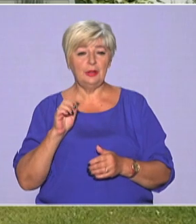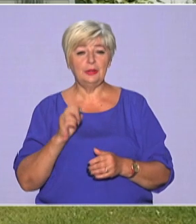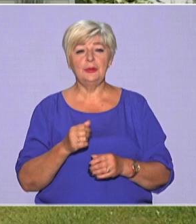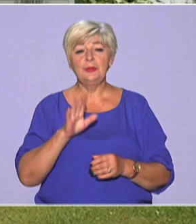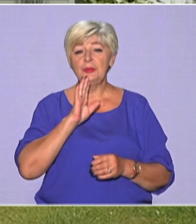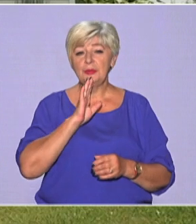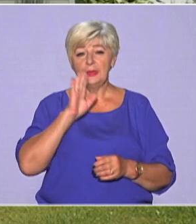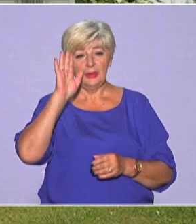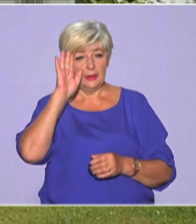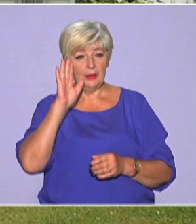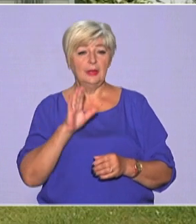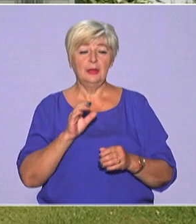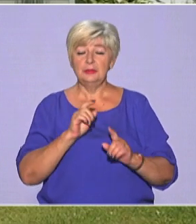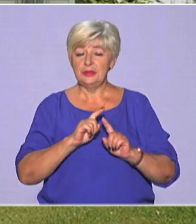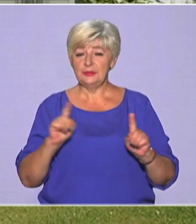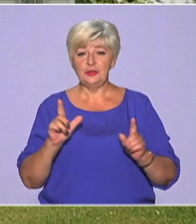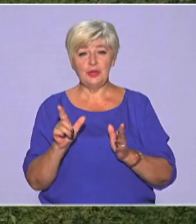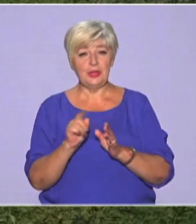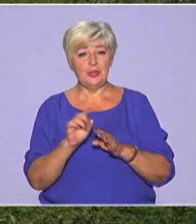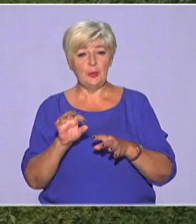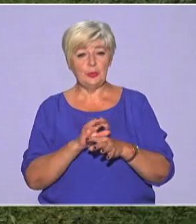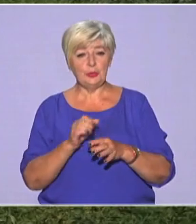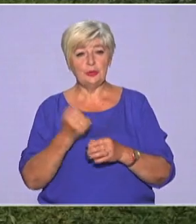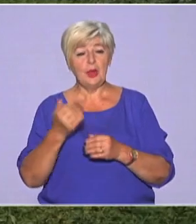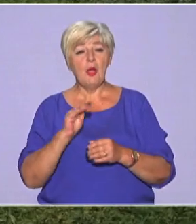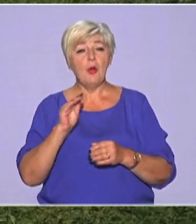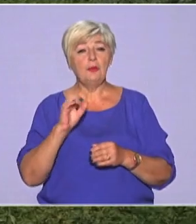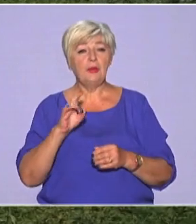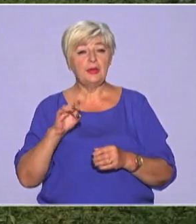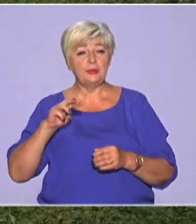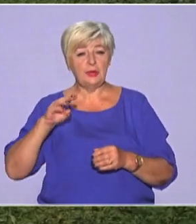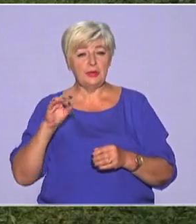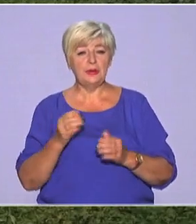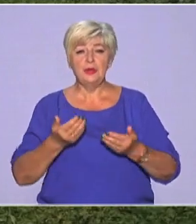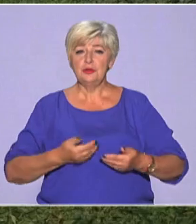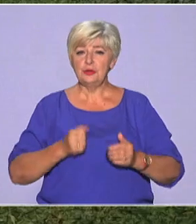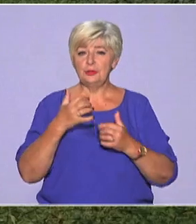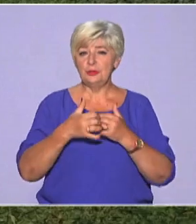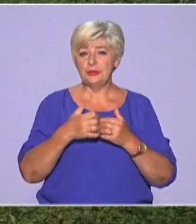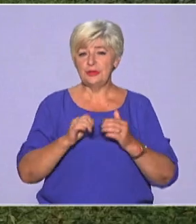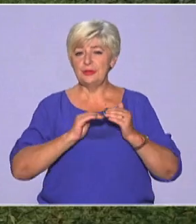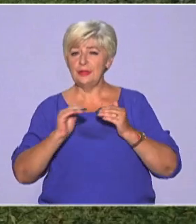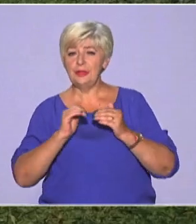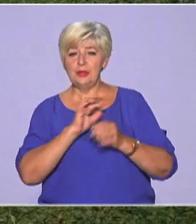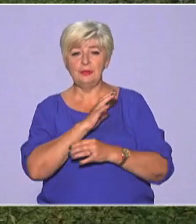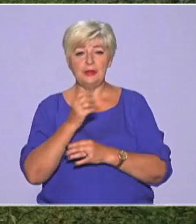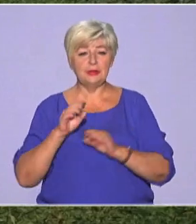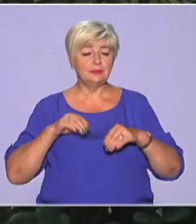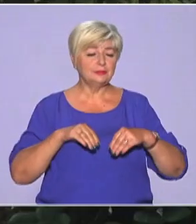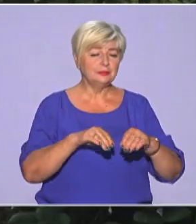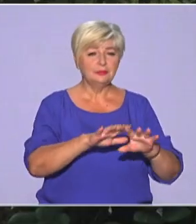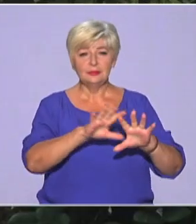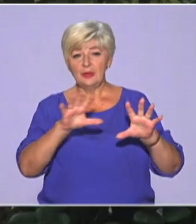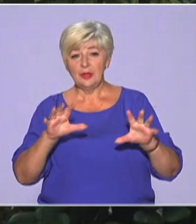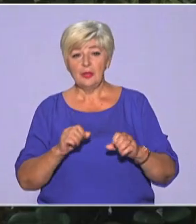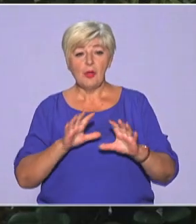Тетяна та Іван – незвичайне подружжя. Вони фермери. Живуть посеред ланів та лісу. Побудували будинок, посадили сад, прикрасили ділянку.